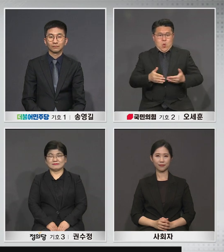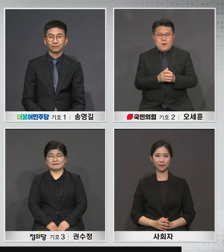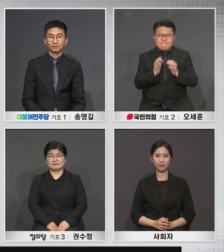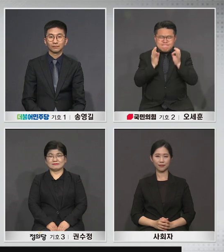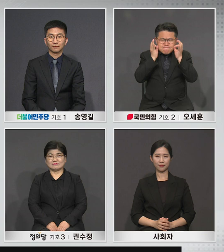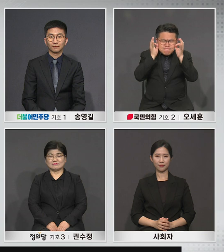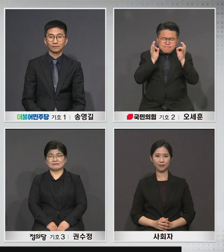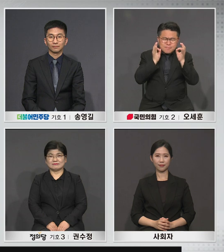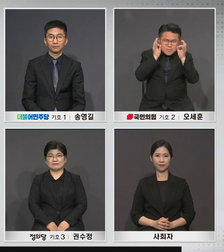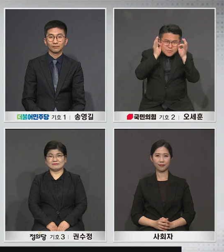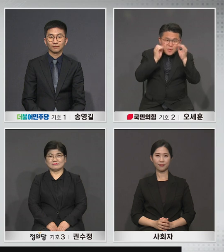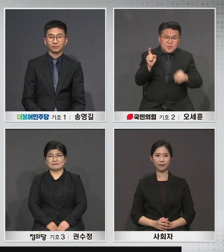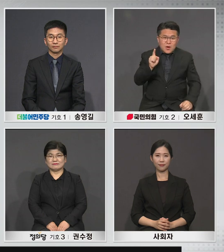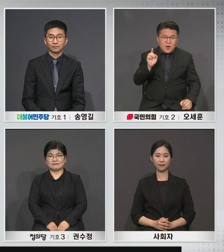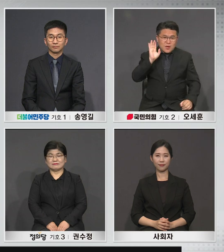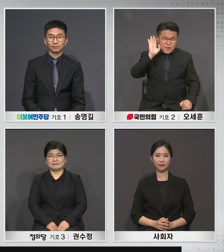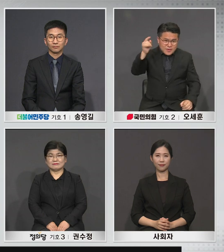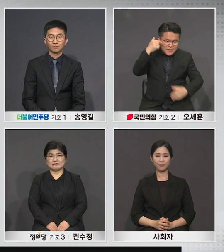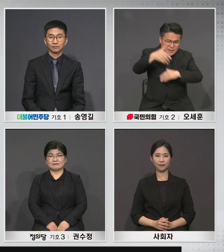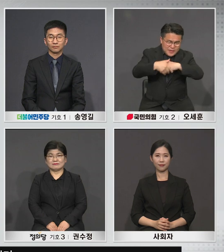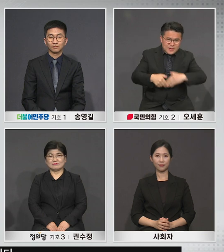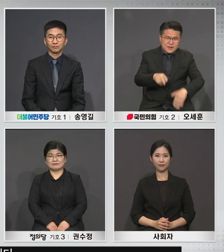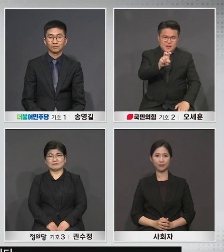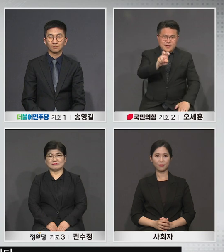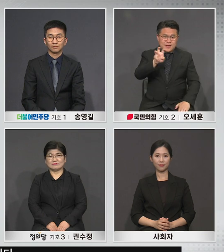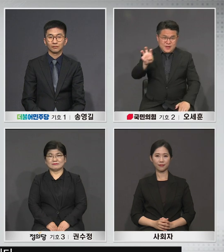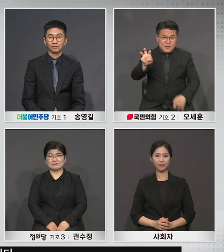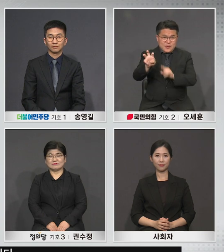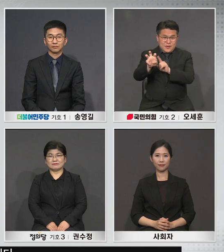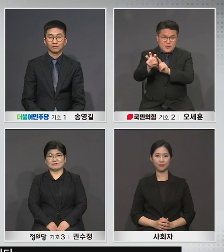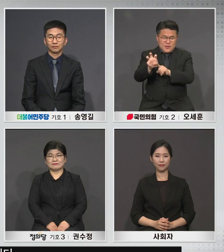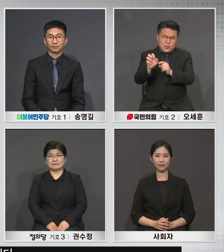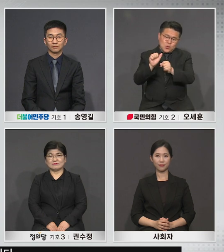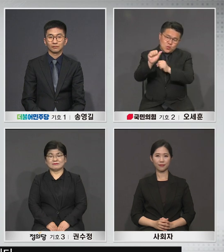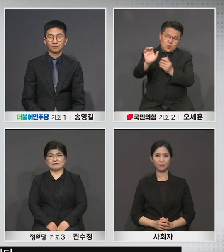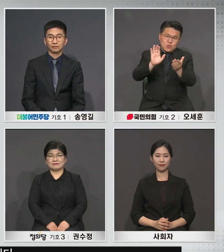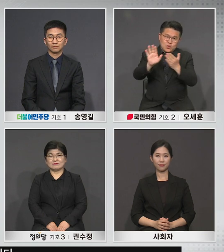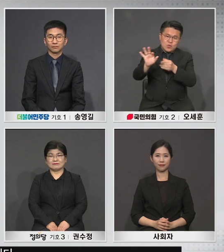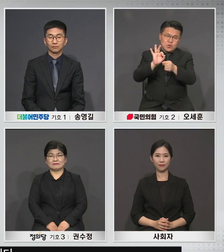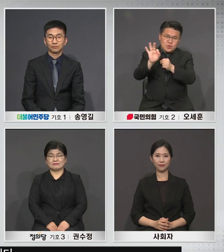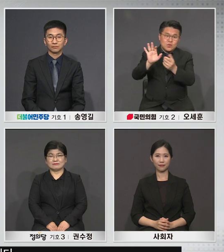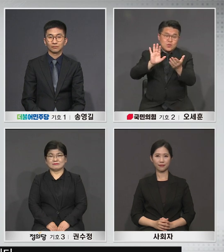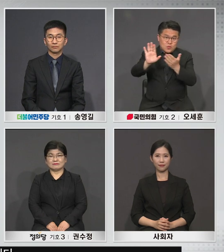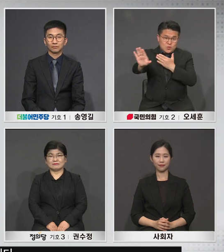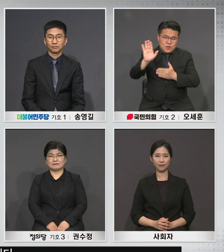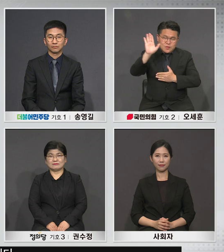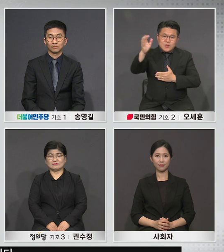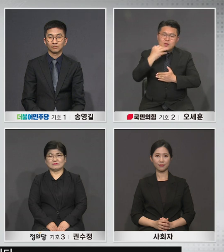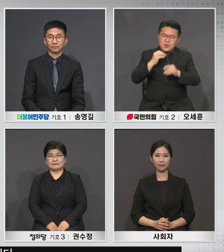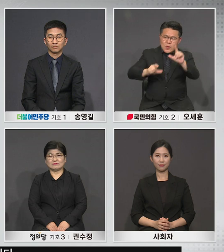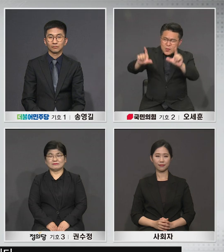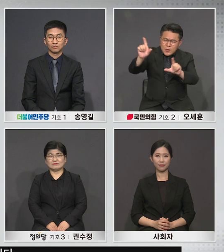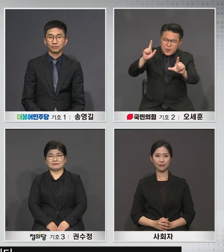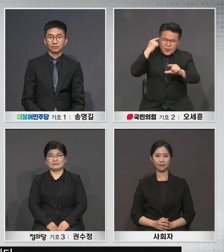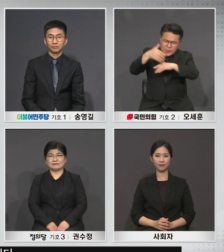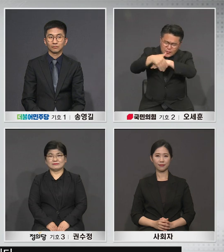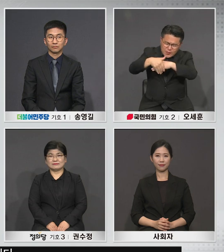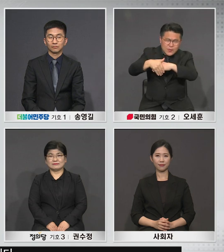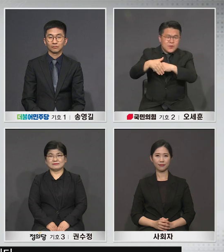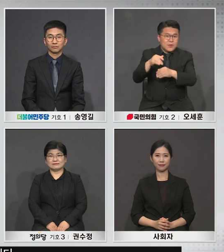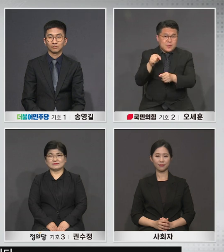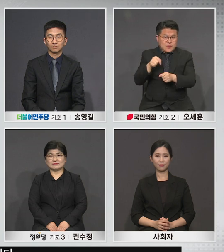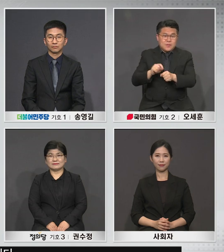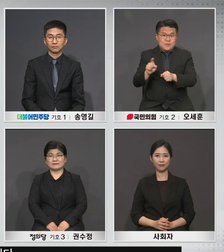기울여서 비전 2030, 다시 말해서 5년 뒤, 10년 뒤에 미래 서울을 만들어가기 위한